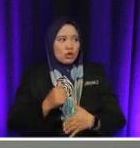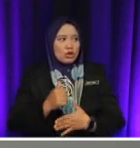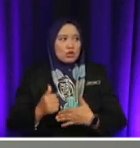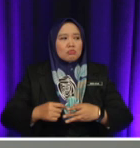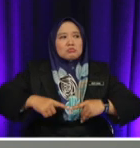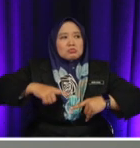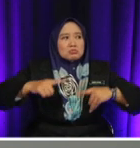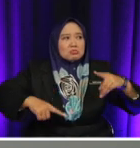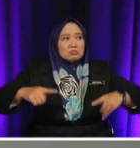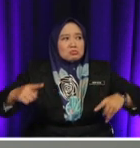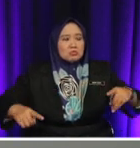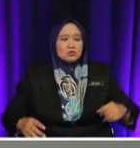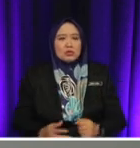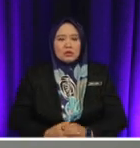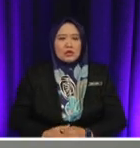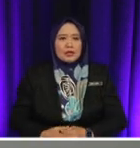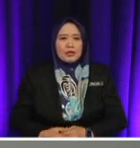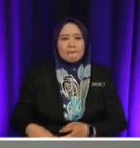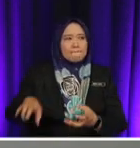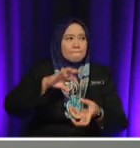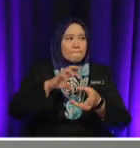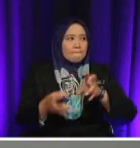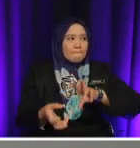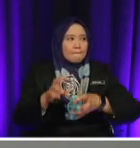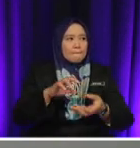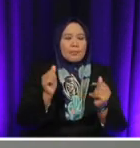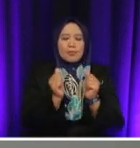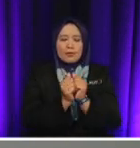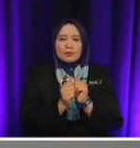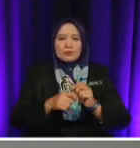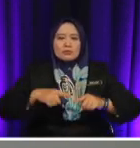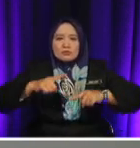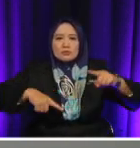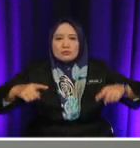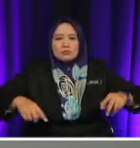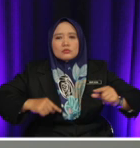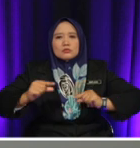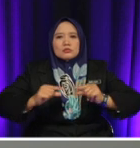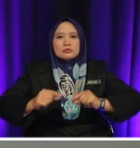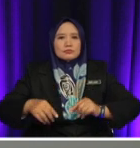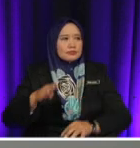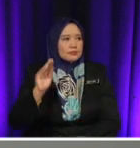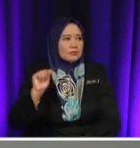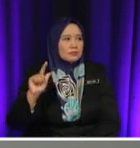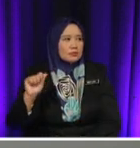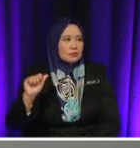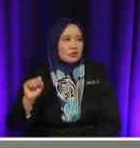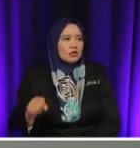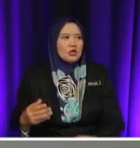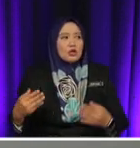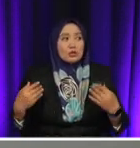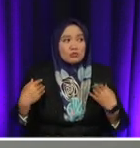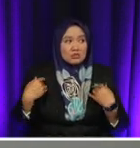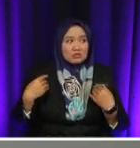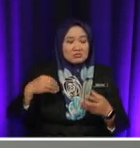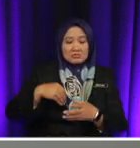dua jenis hipotes Oke di dalam pentaksiran SPM kita tahu bahawa ada dua jenis hipotesis yang